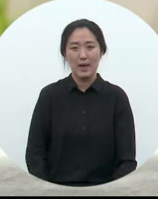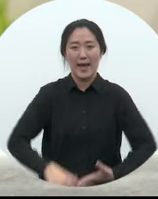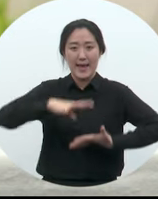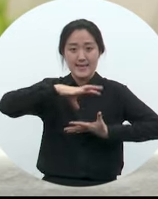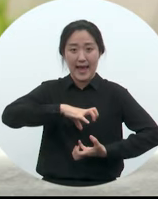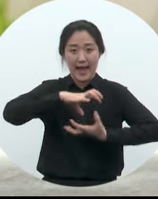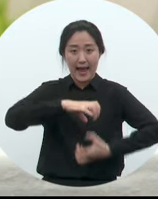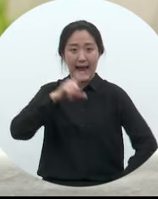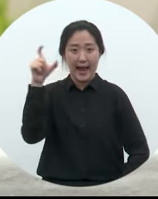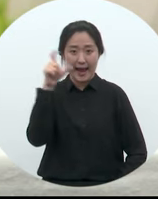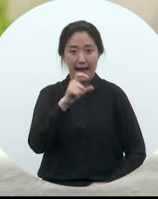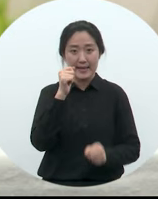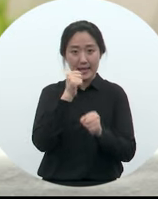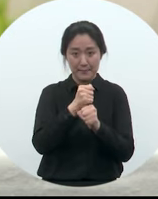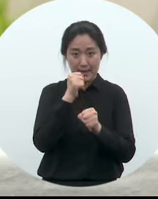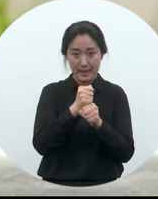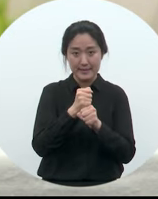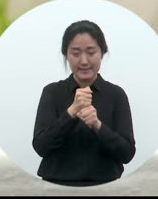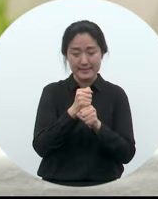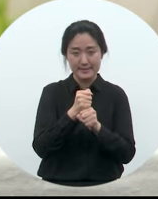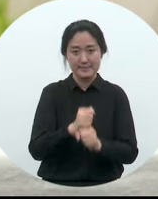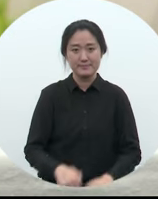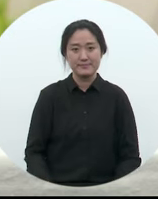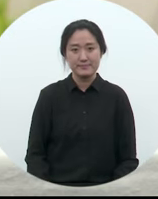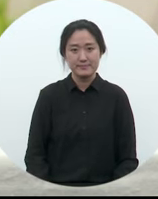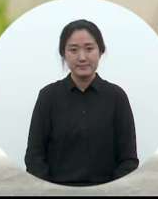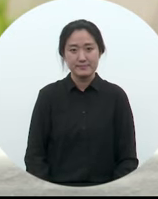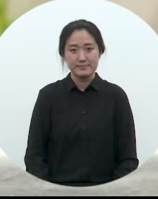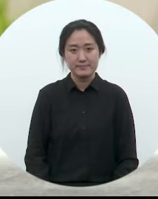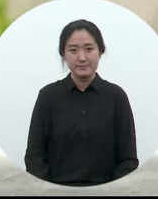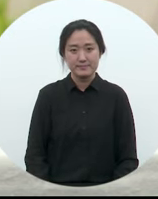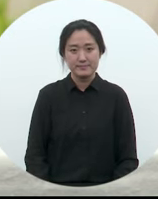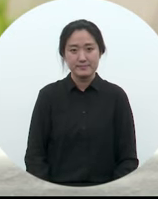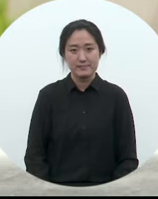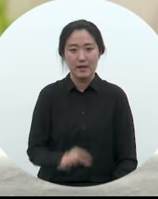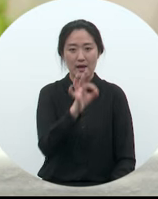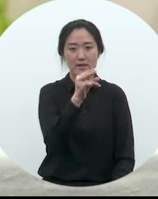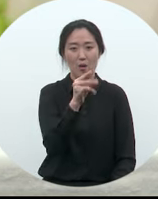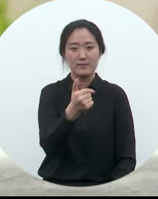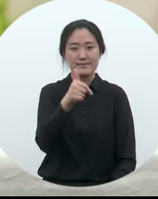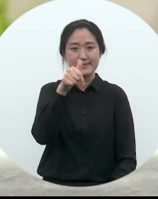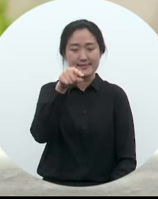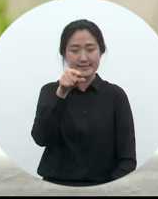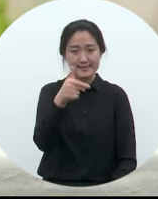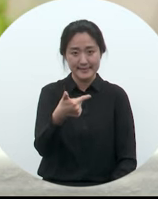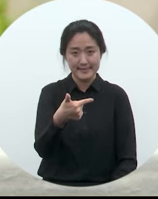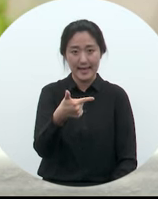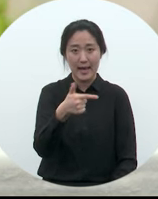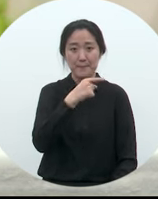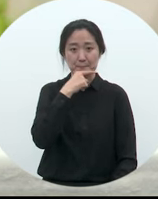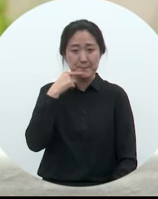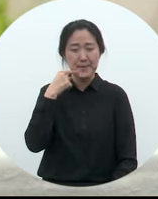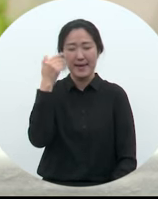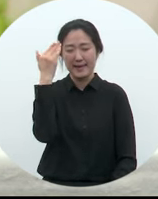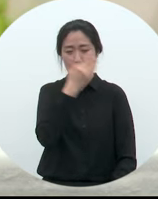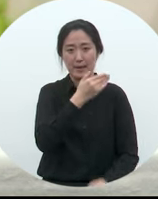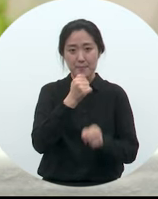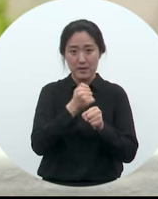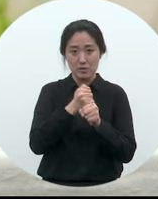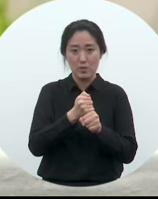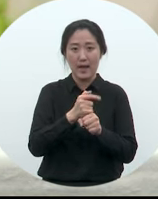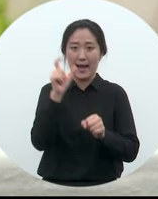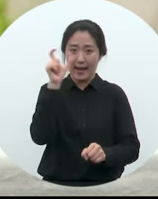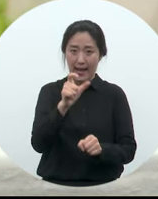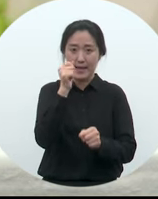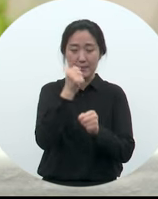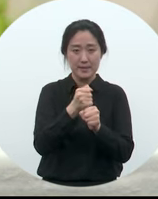그리고 장을 튼튼하게 해주는 성분들이 연근에는 많이 들어있습니다. 그러니까 연근은요, 혈액을